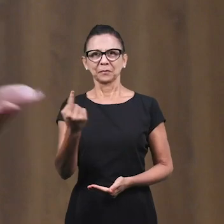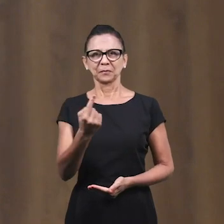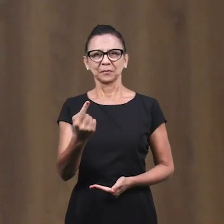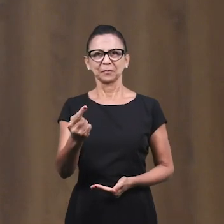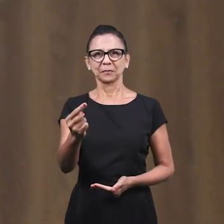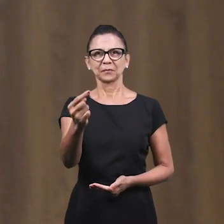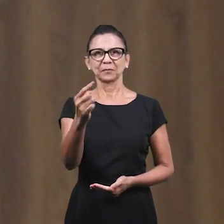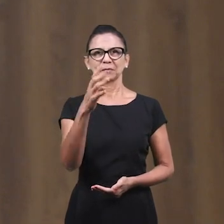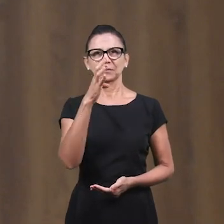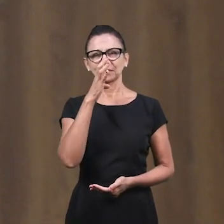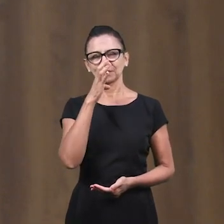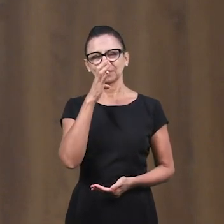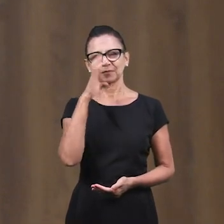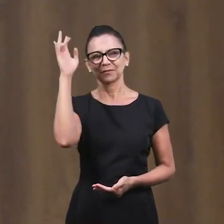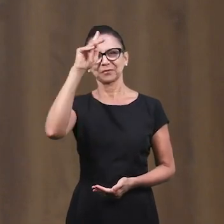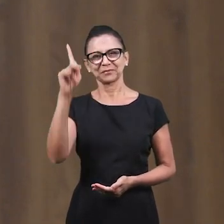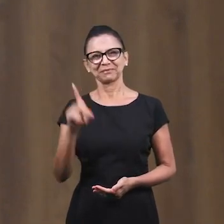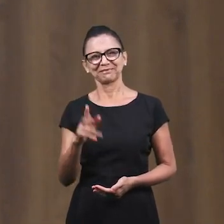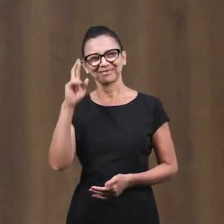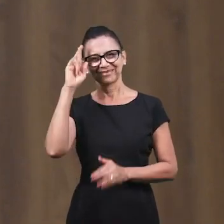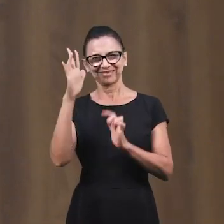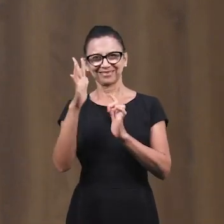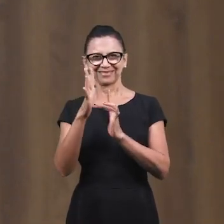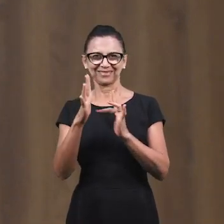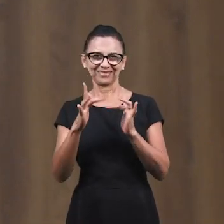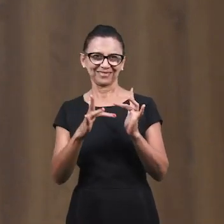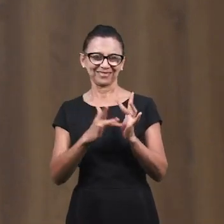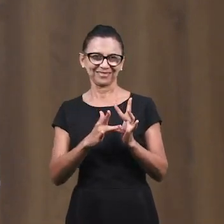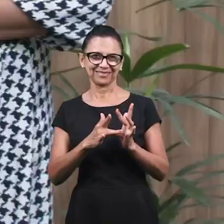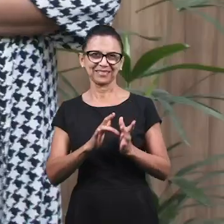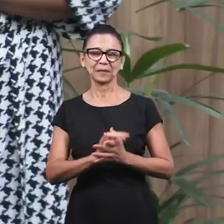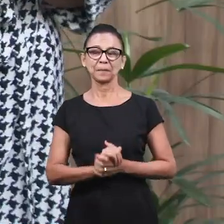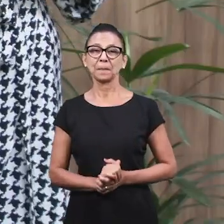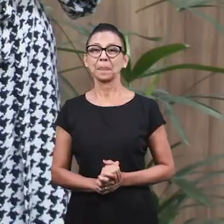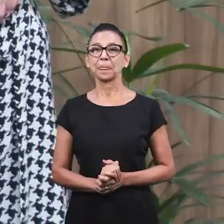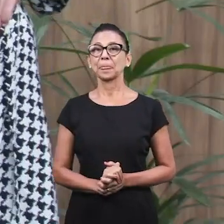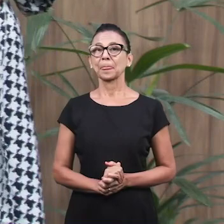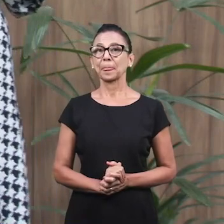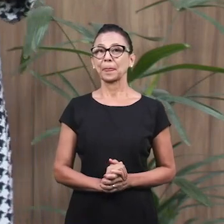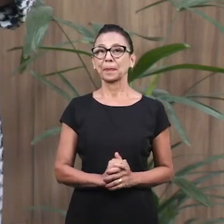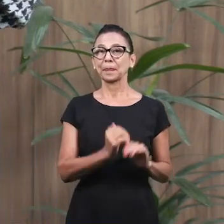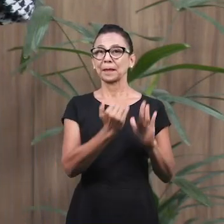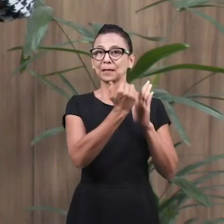Мы приветствуем всех тех, кто смотрит нас миром Господа Иисуса.